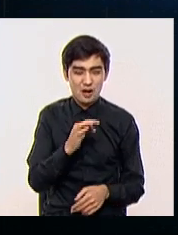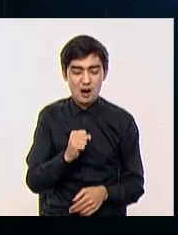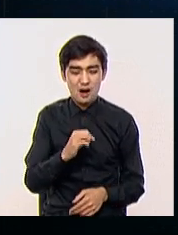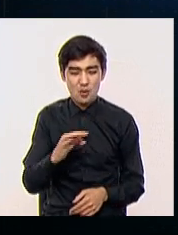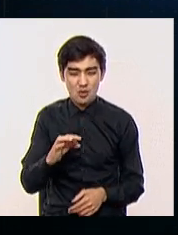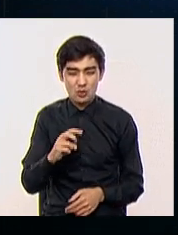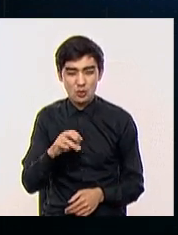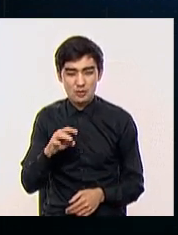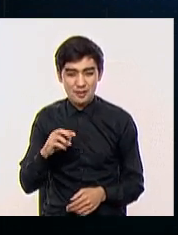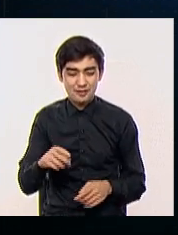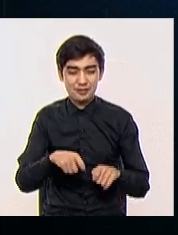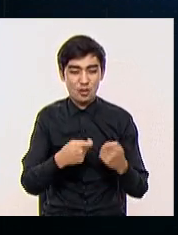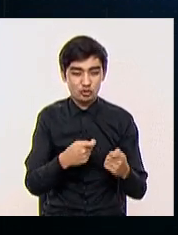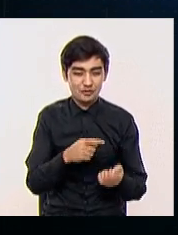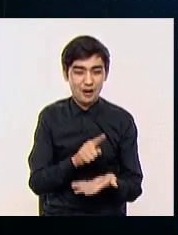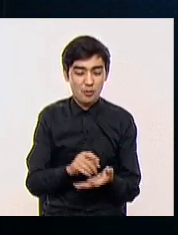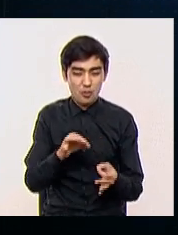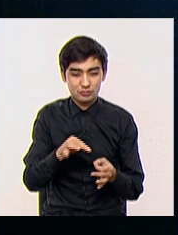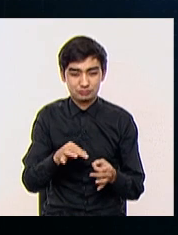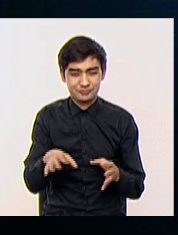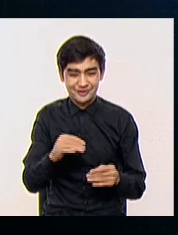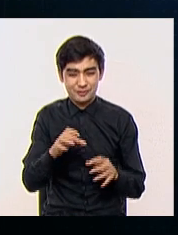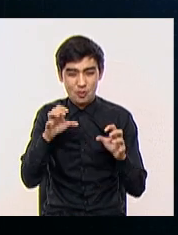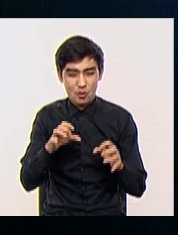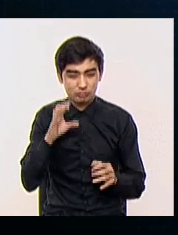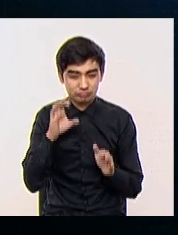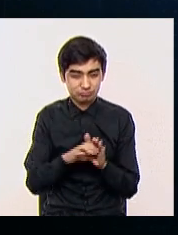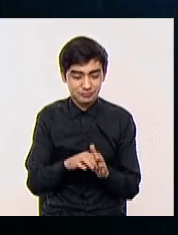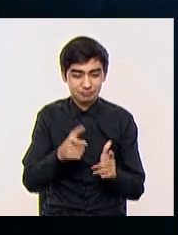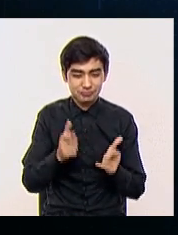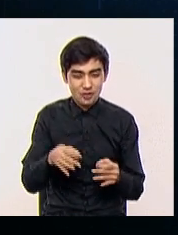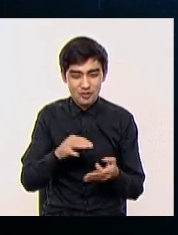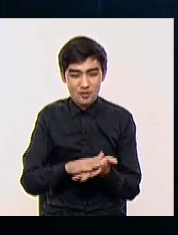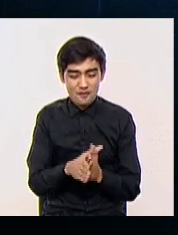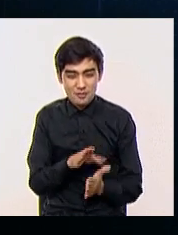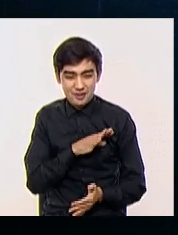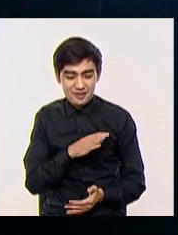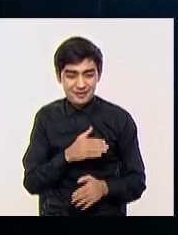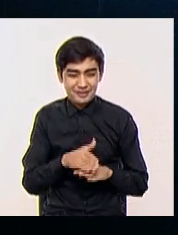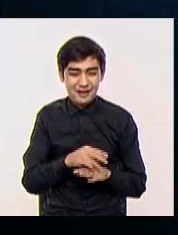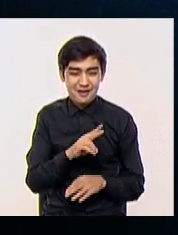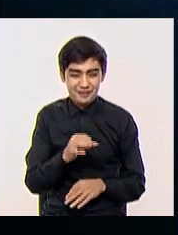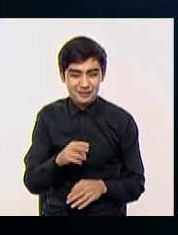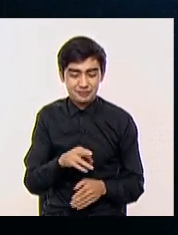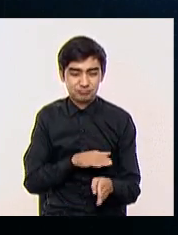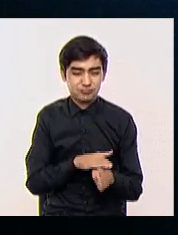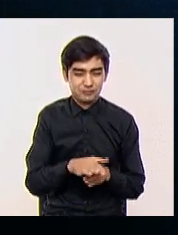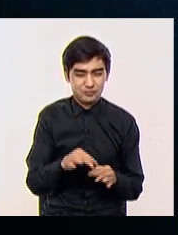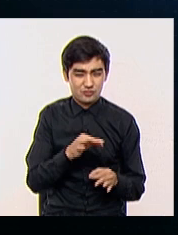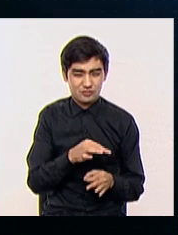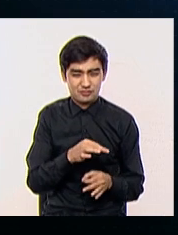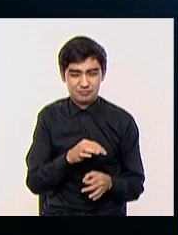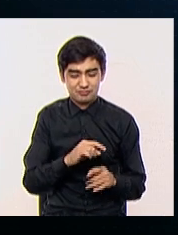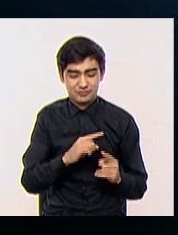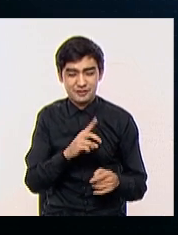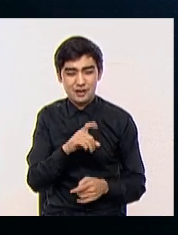связи с нарушением заемщиком обязательств, соблюдая все условия соглашения об открытии кредитной линии, принял меры к реализации